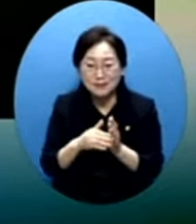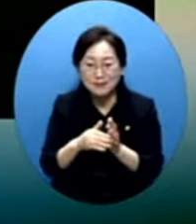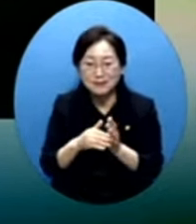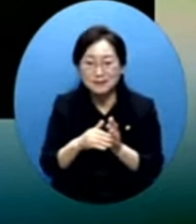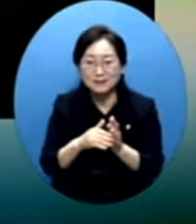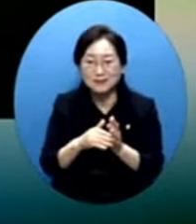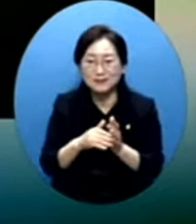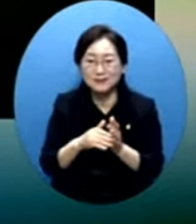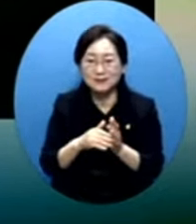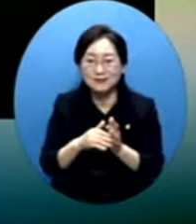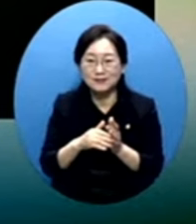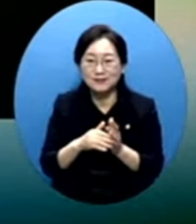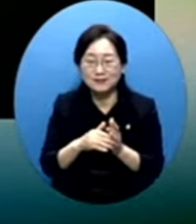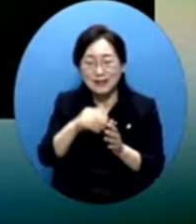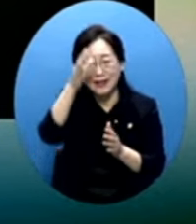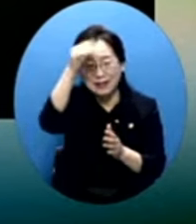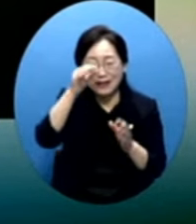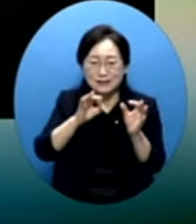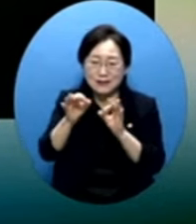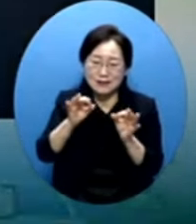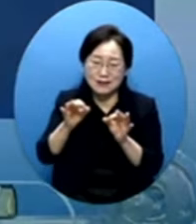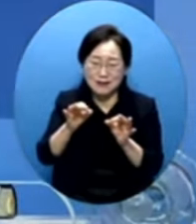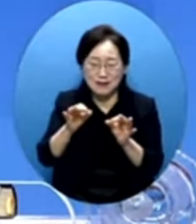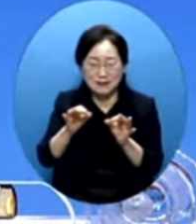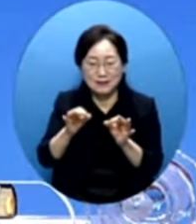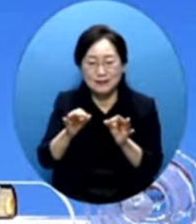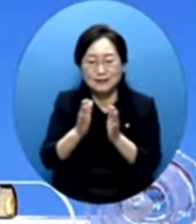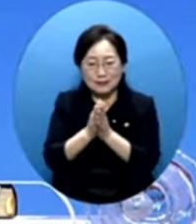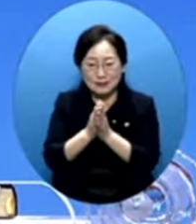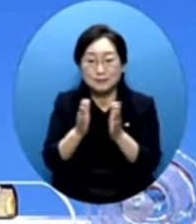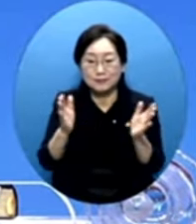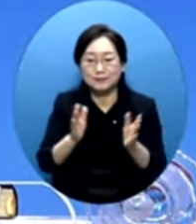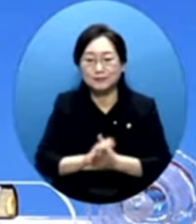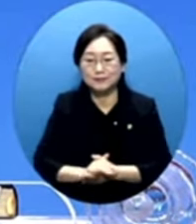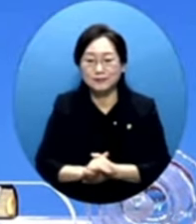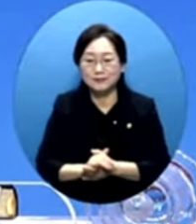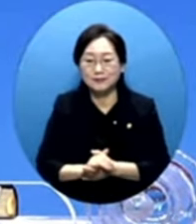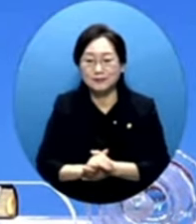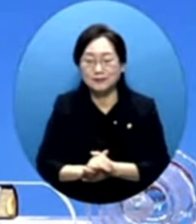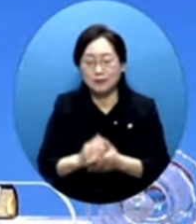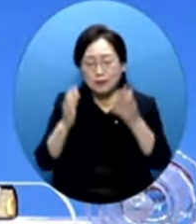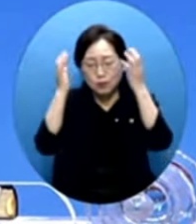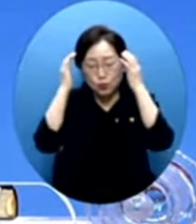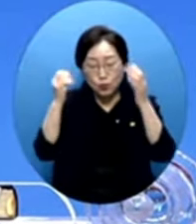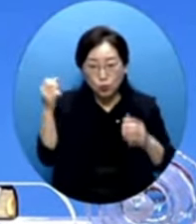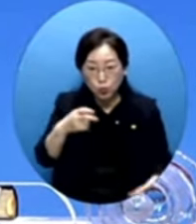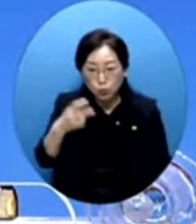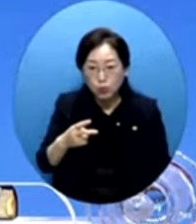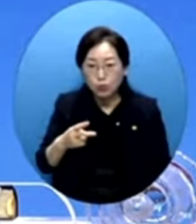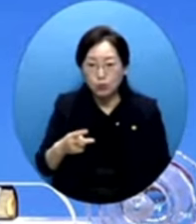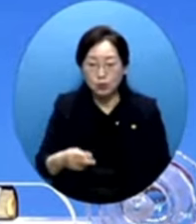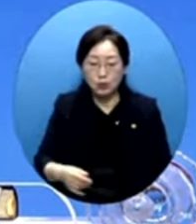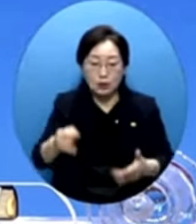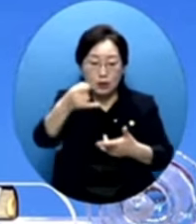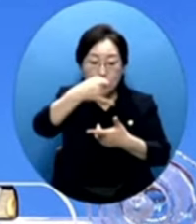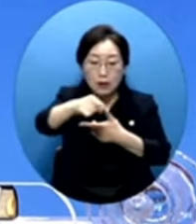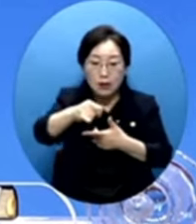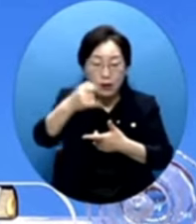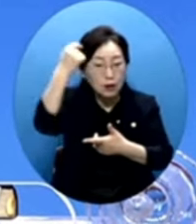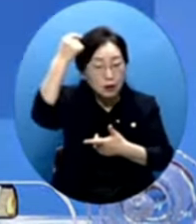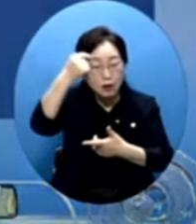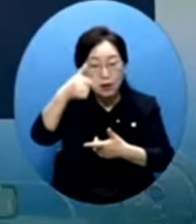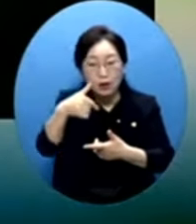했으니까이 닭 장사를 하면서 잘 잡게 되는데 고난이 끝이지 않았습니다 큰 딸에 뇌성마비가 온